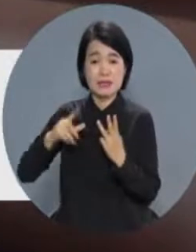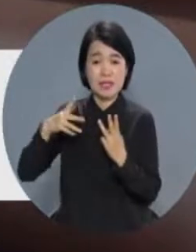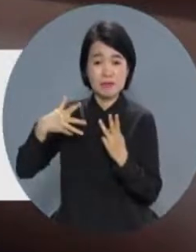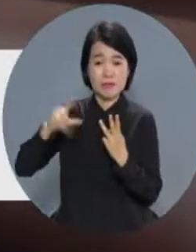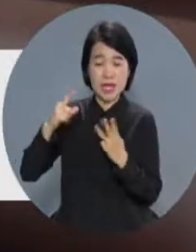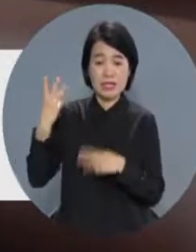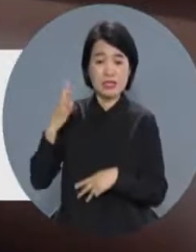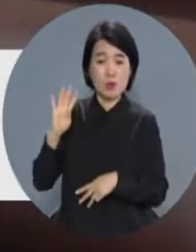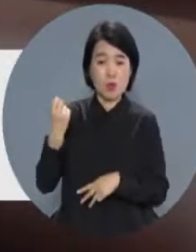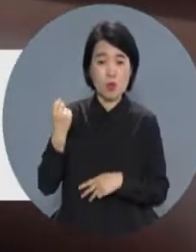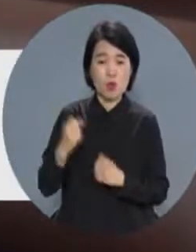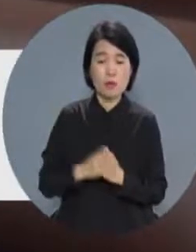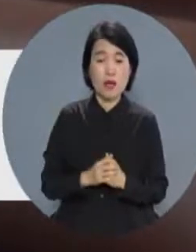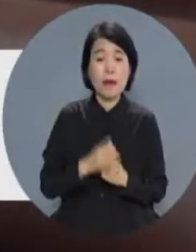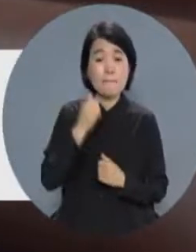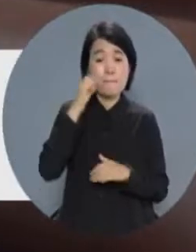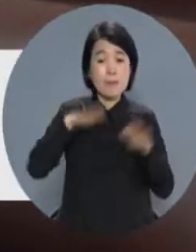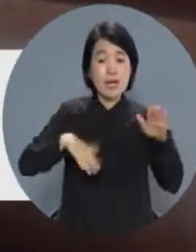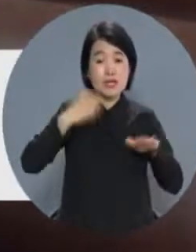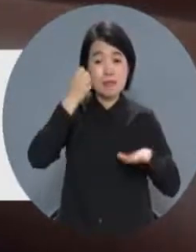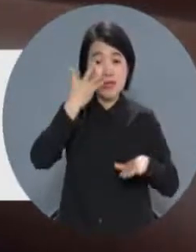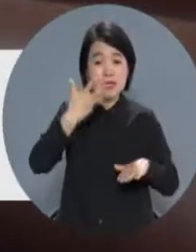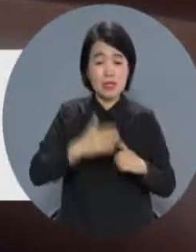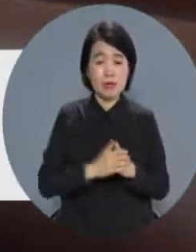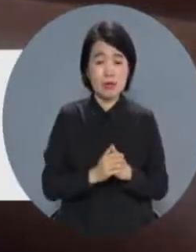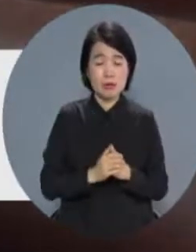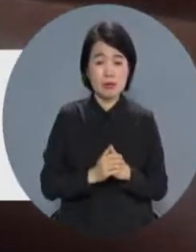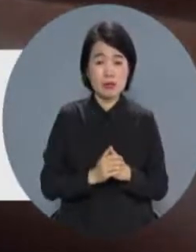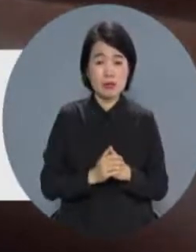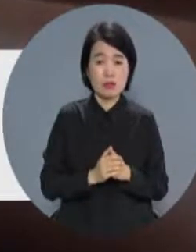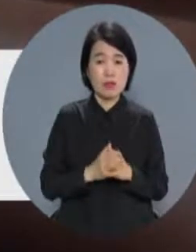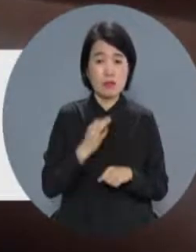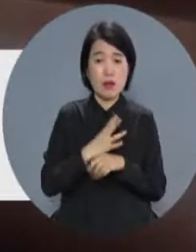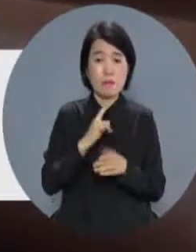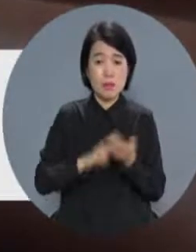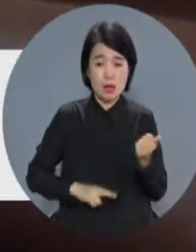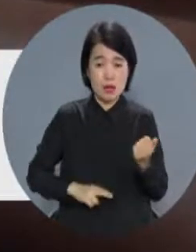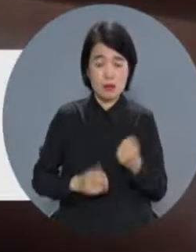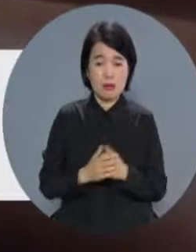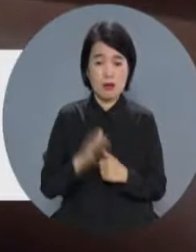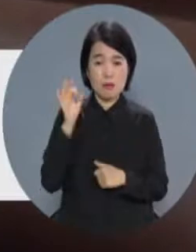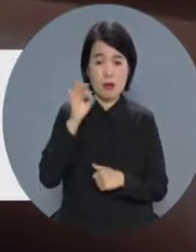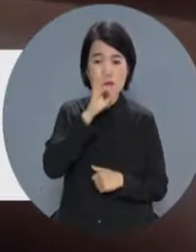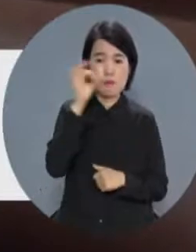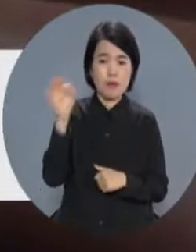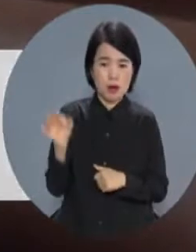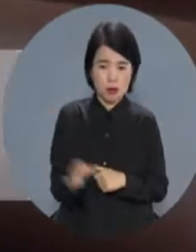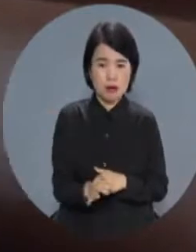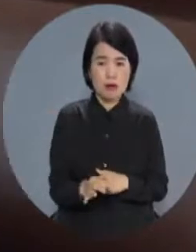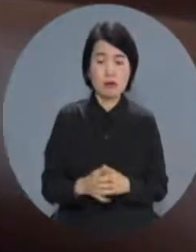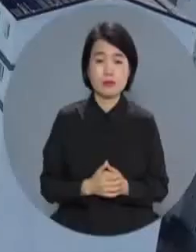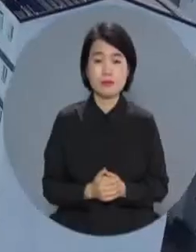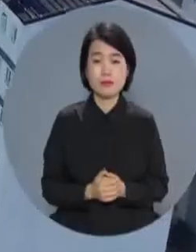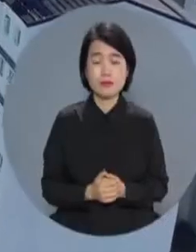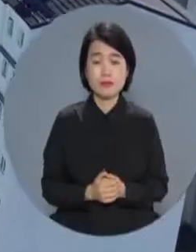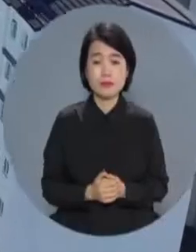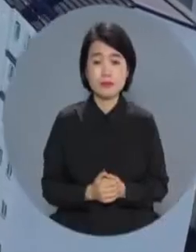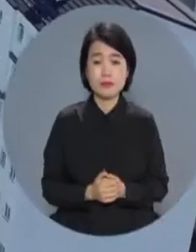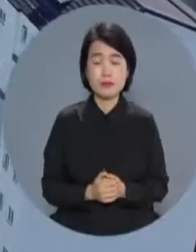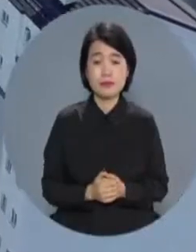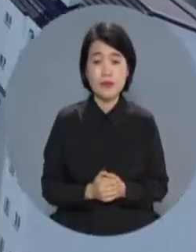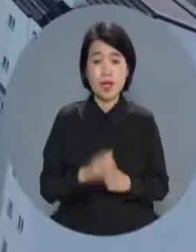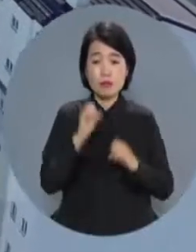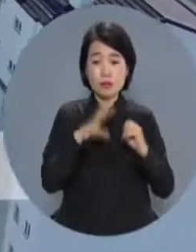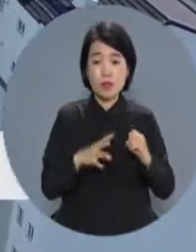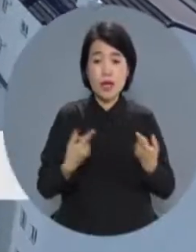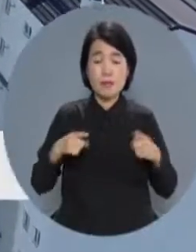됐어요. 한 8개월 정도 되겠네요. 거래를 했던 게. 그러면은 가격 자체가 그만큼 떨어진 거죠.